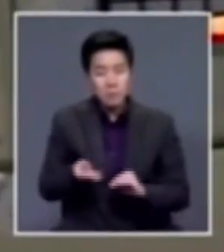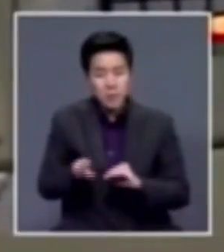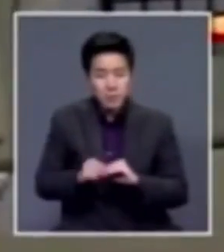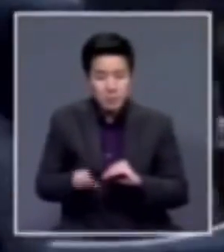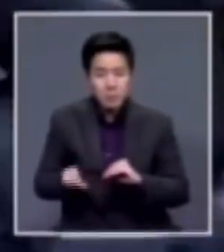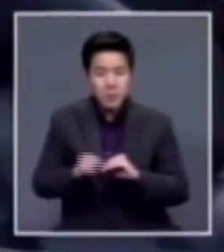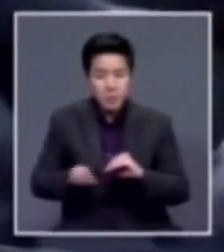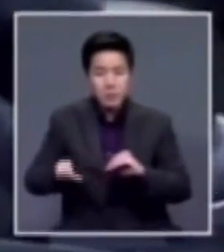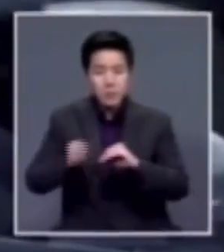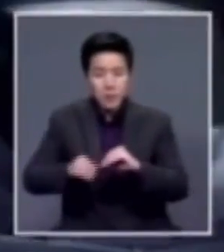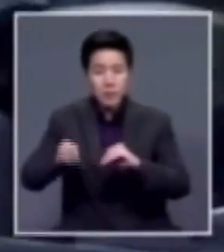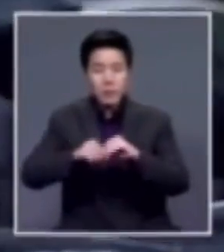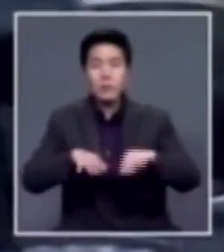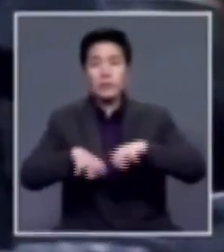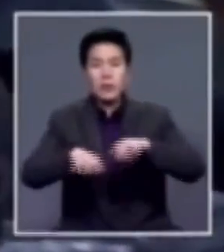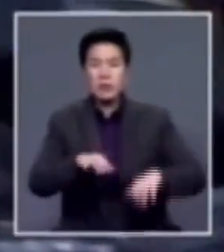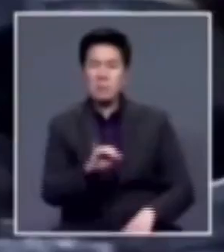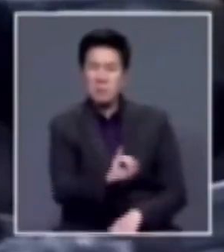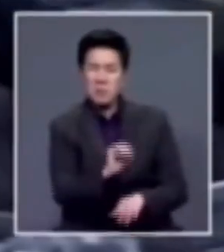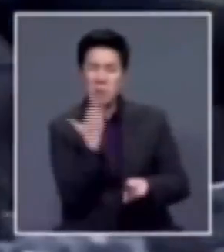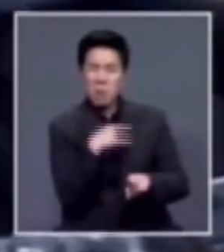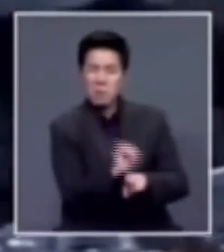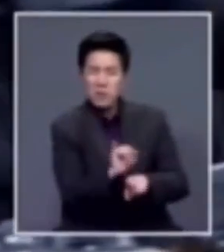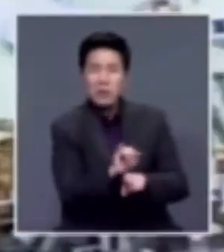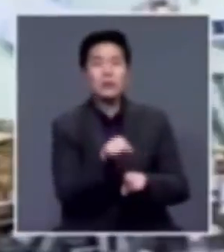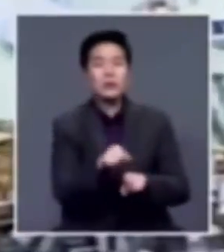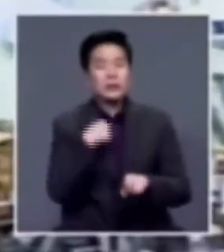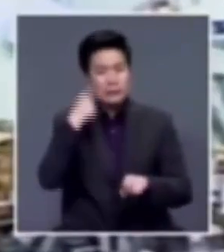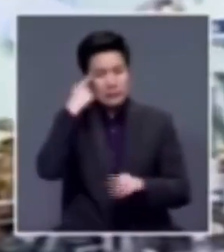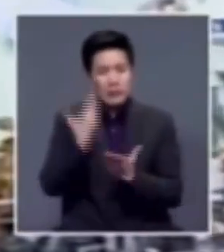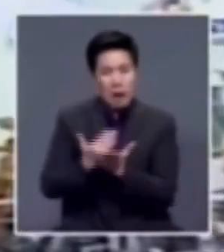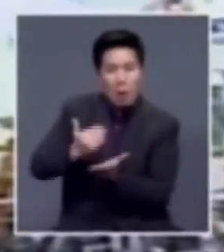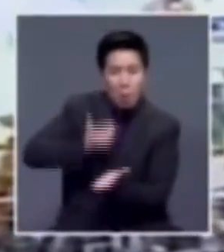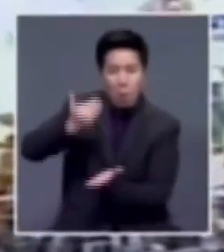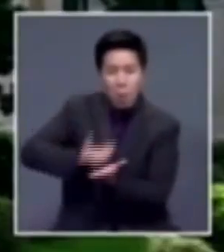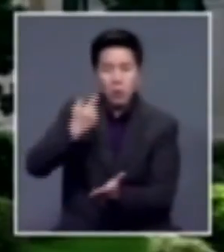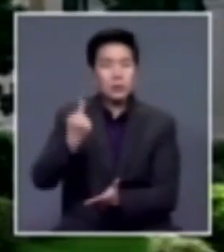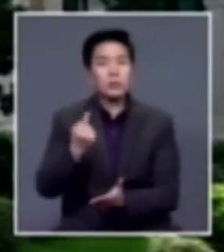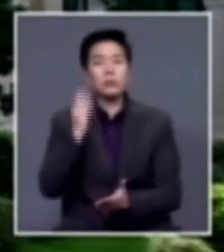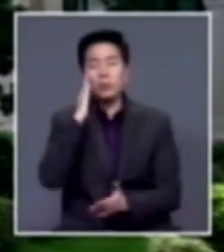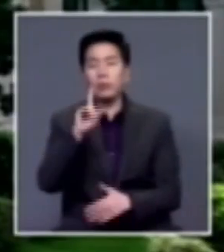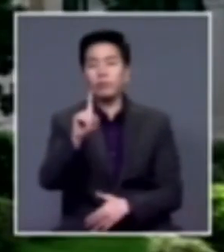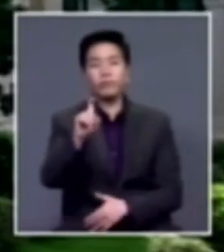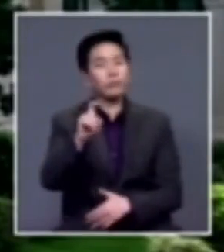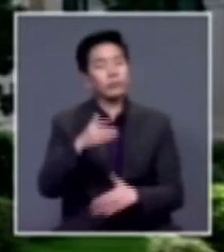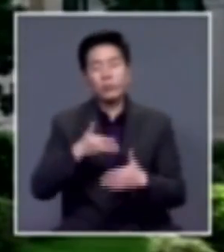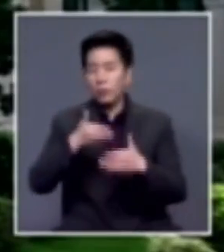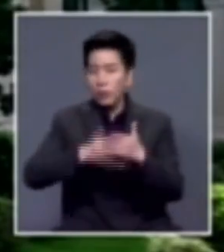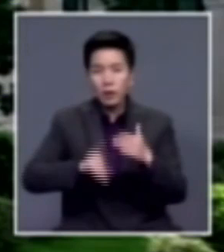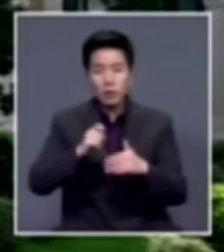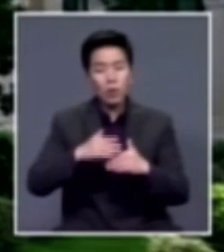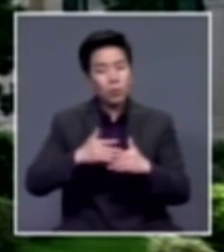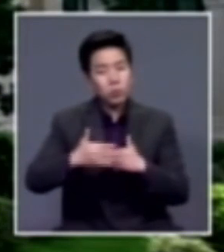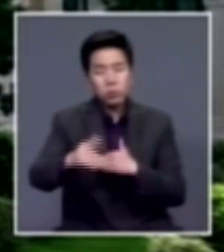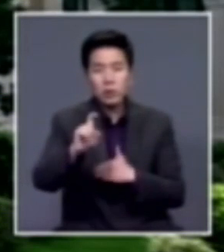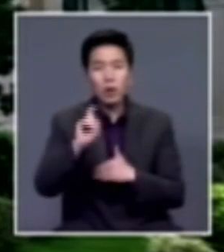เพิ่มไปนะครับการบริหารจัดการที่ไม่ดีนะครับหรือหวังกำไรแต่เพียงอย่างเดียวมันก็ไปไม่รอดนะครับระยะยาวไ